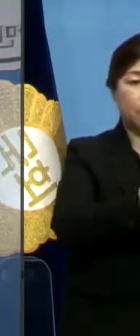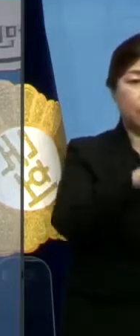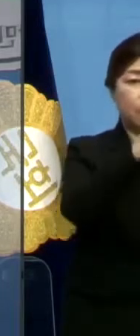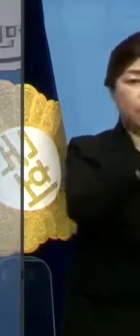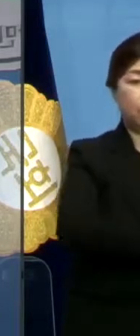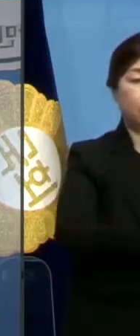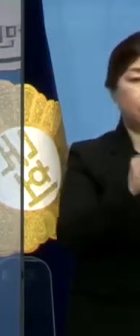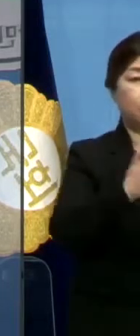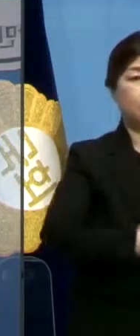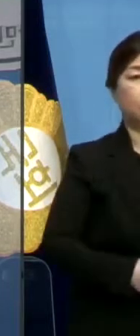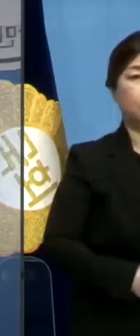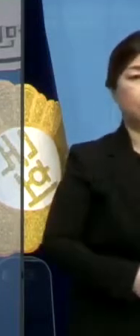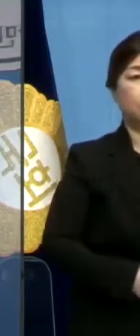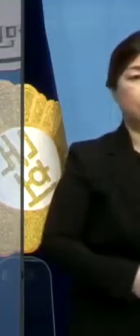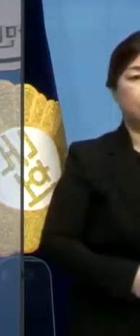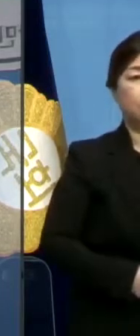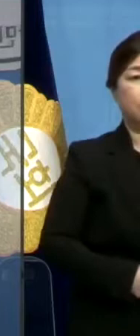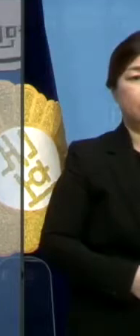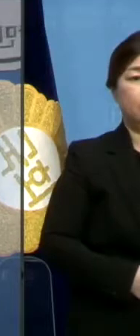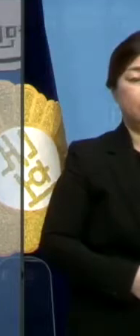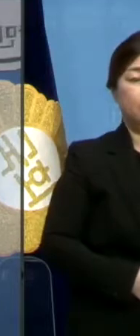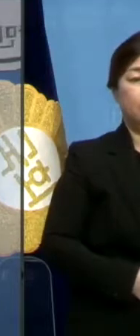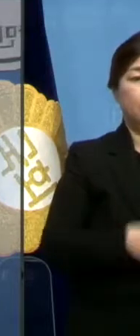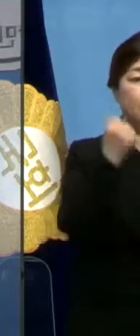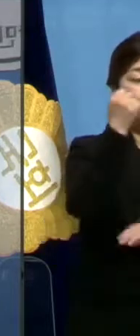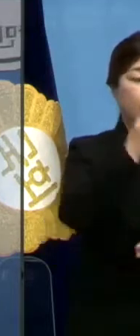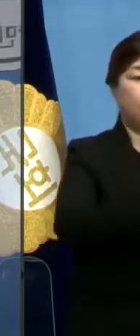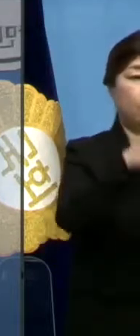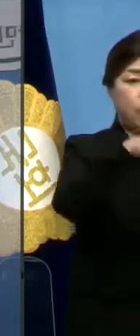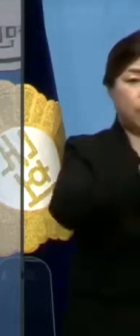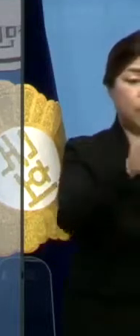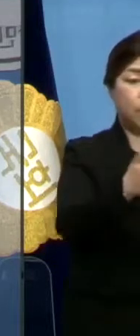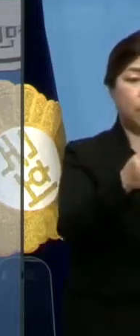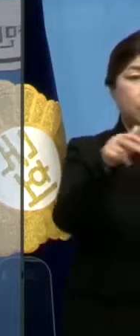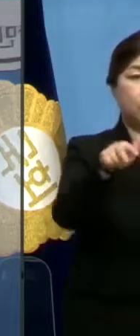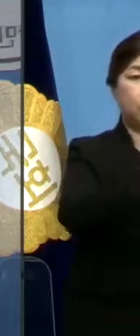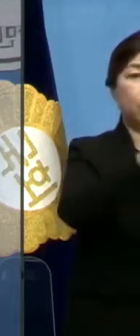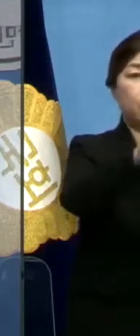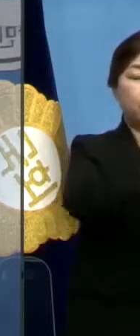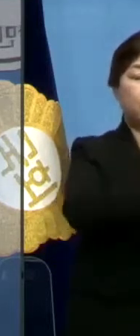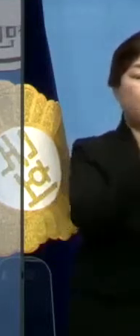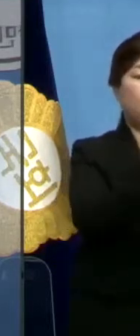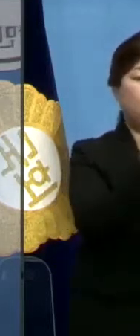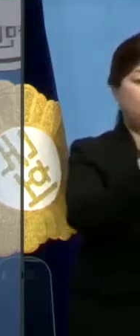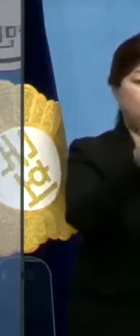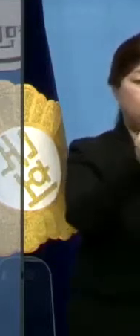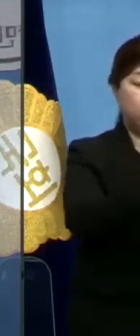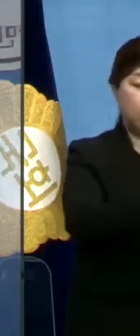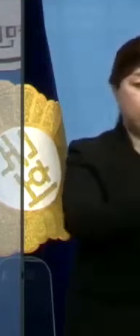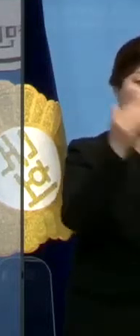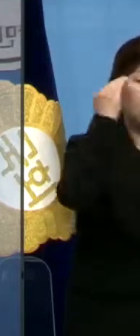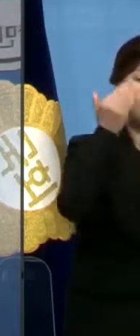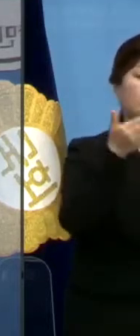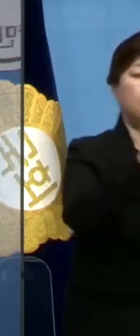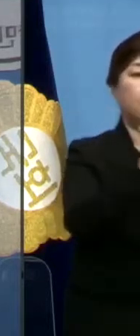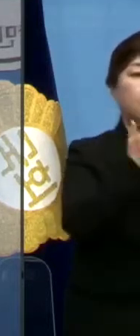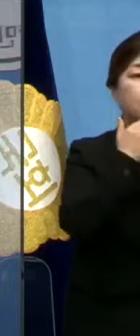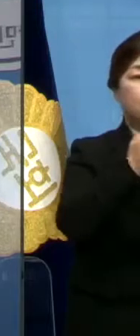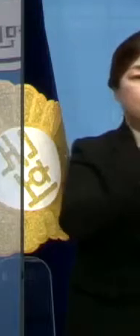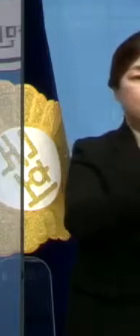기본권입니다. 헌법에 보장된 기본권인 종교의 자유의 본질적인 부분이 침해되지